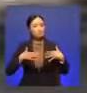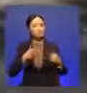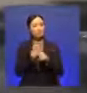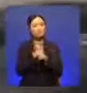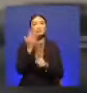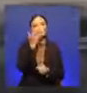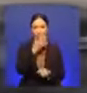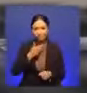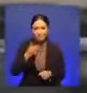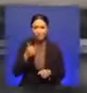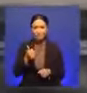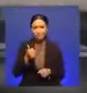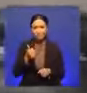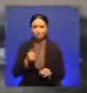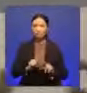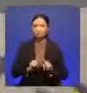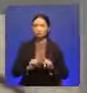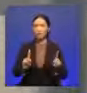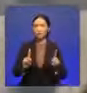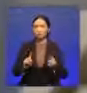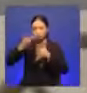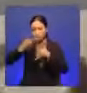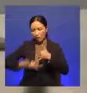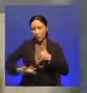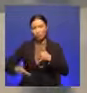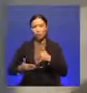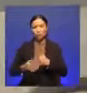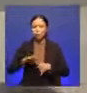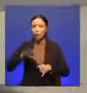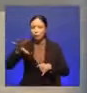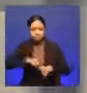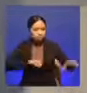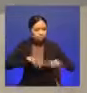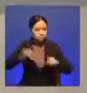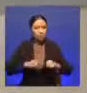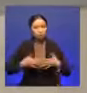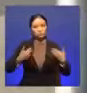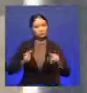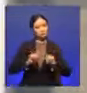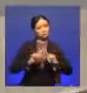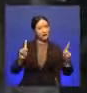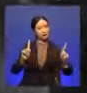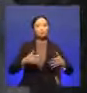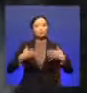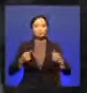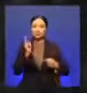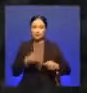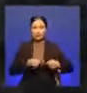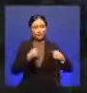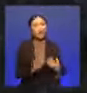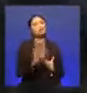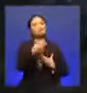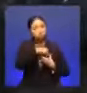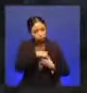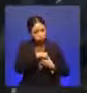ความดีซึ่งต่างจากความสุขอันเกิดจากการได้ครอบครองวัตถุ หรือสิ่งของฟุ่มเฟือยเป็นความสุ